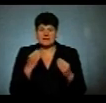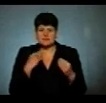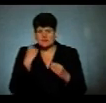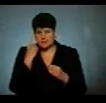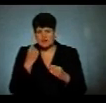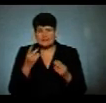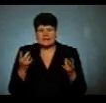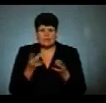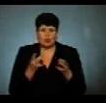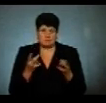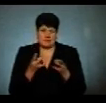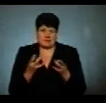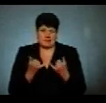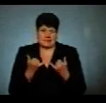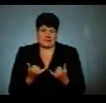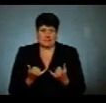які необхідні